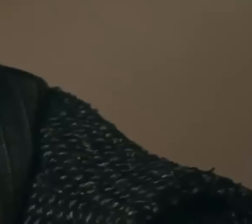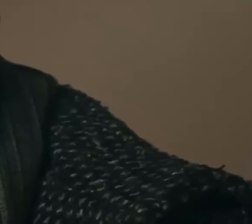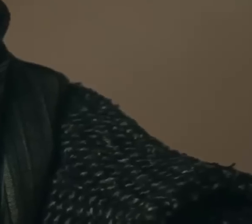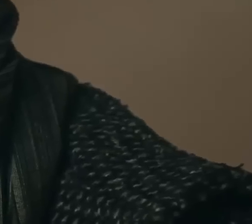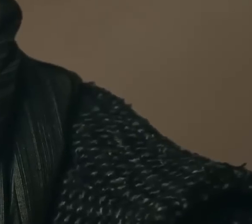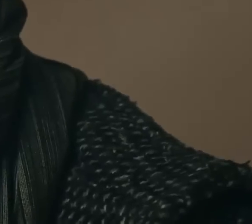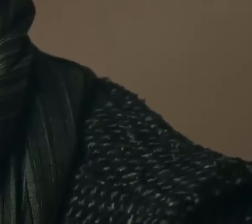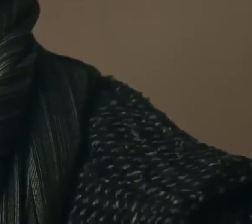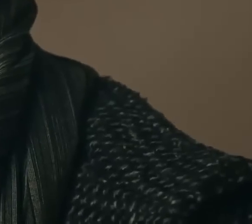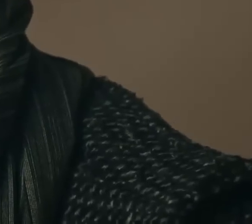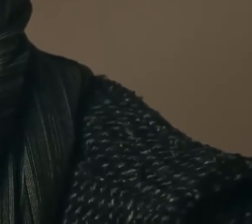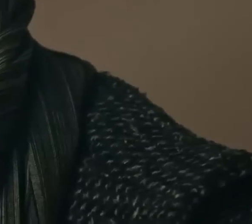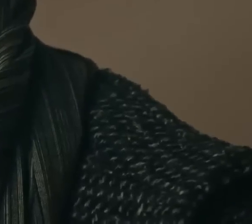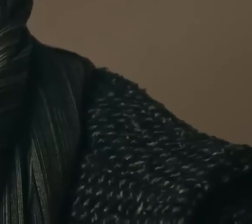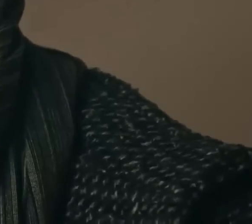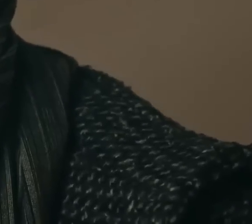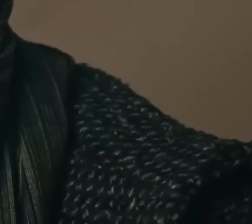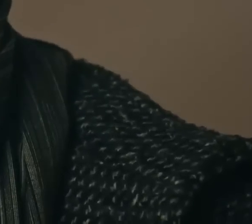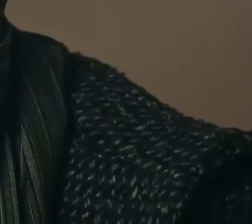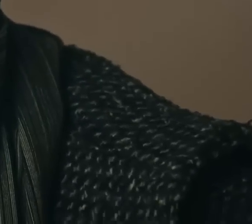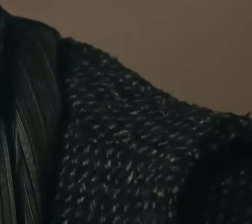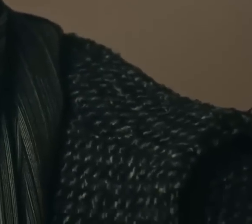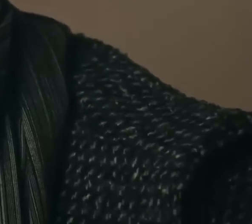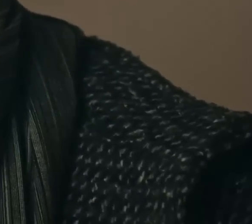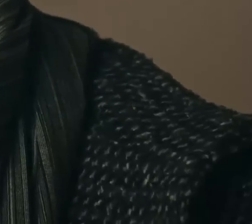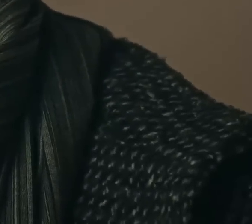Leyla'dan kaçırarak önüne döndü. Derin derin düşünüyor.